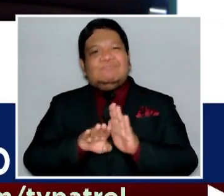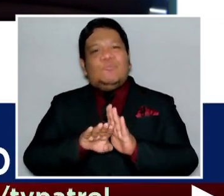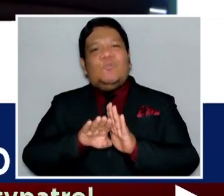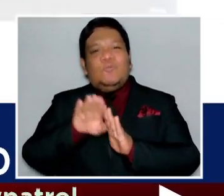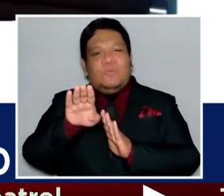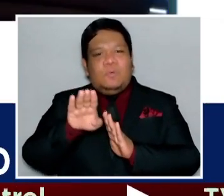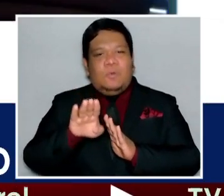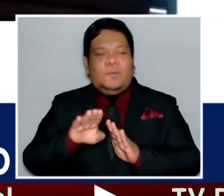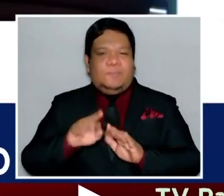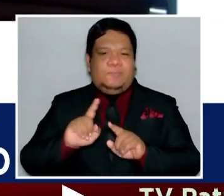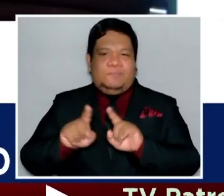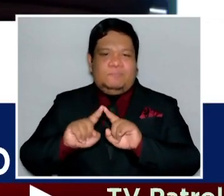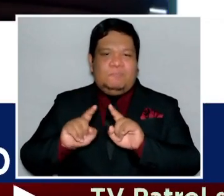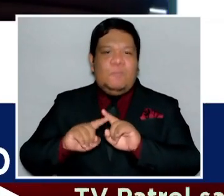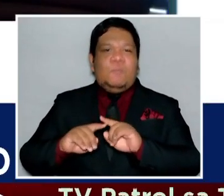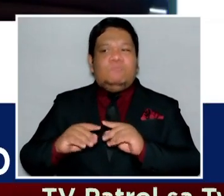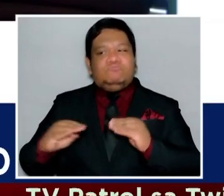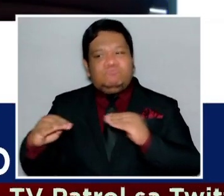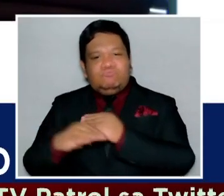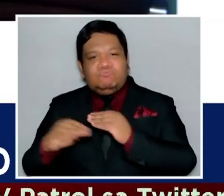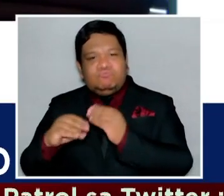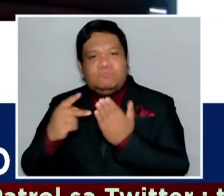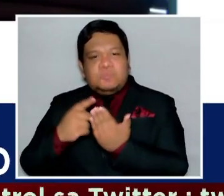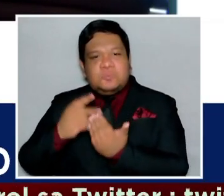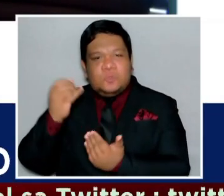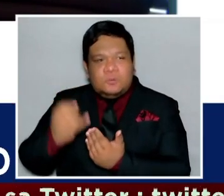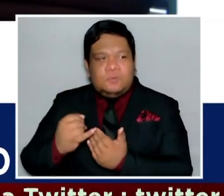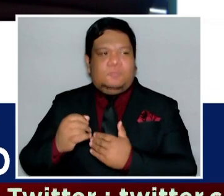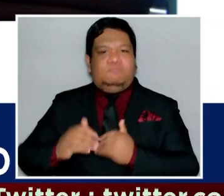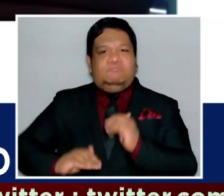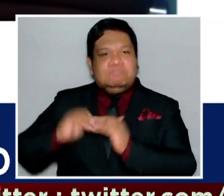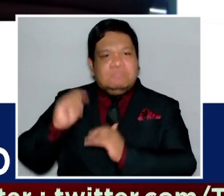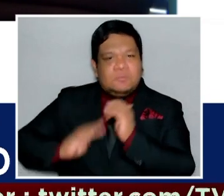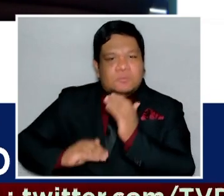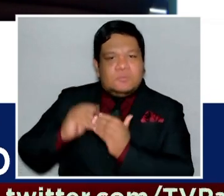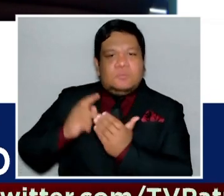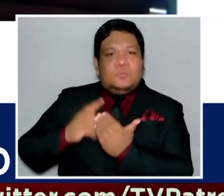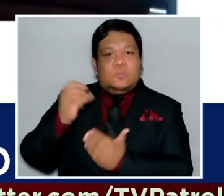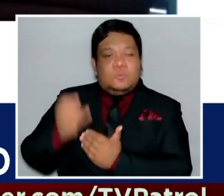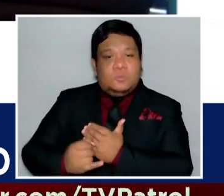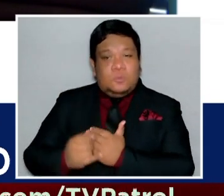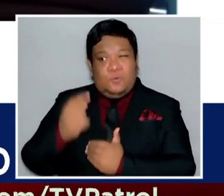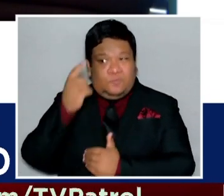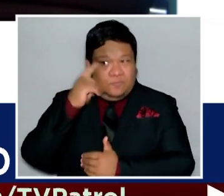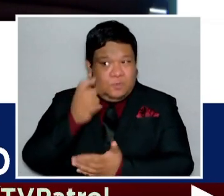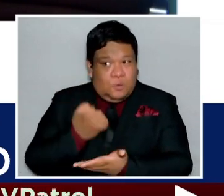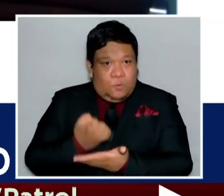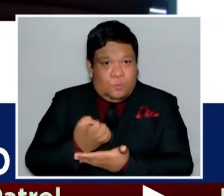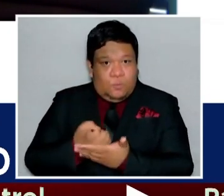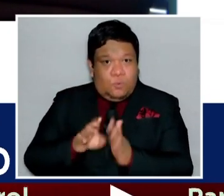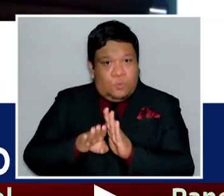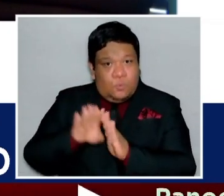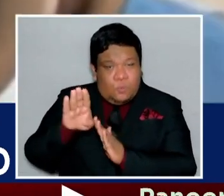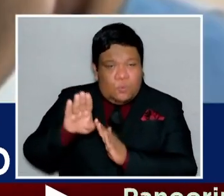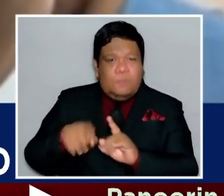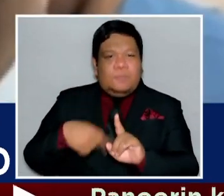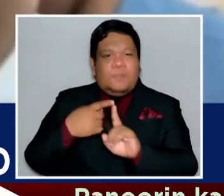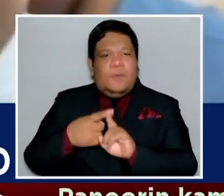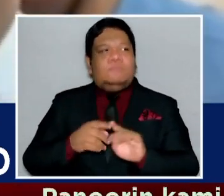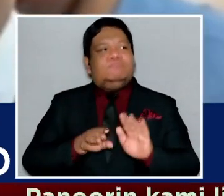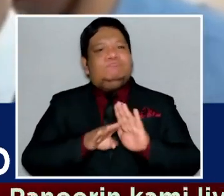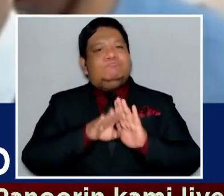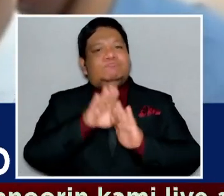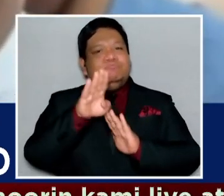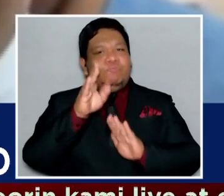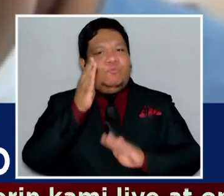infrastructure projects. It's not just for economic growth, but overall development for the long term. Panic